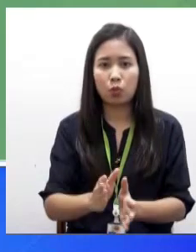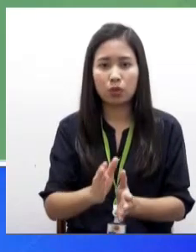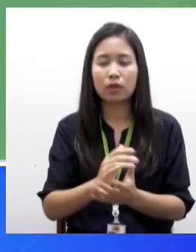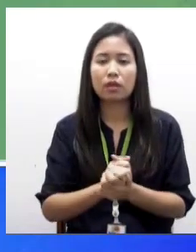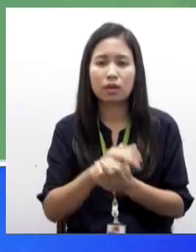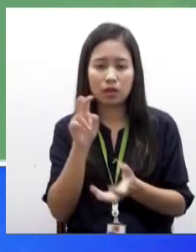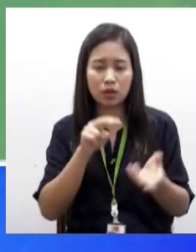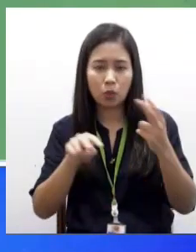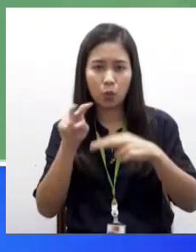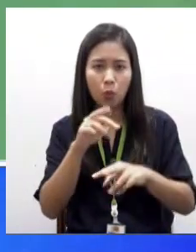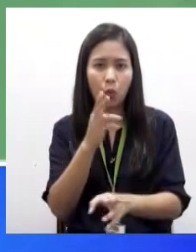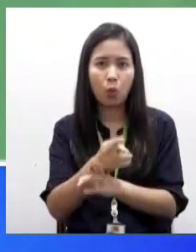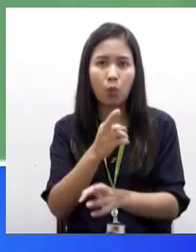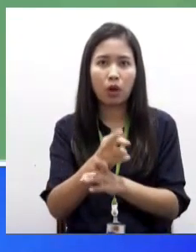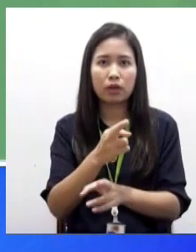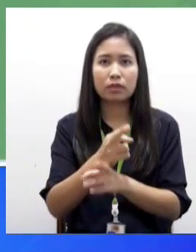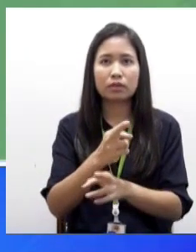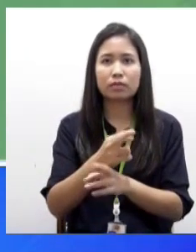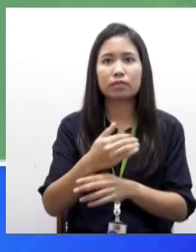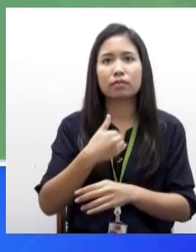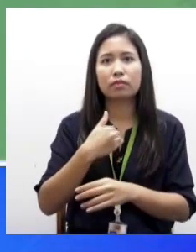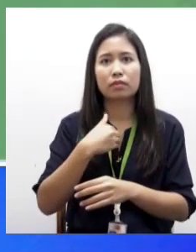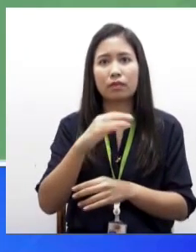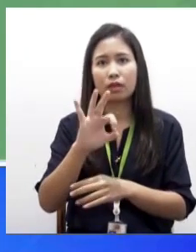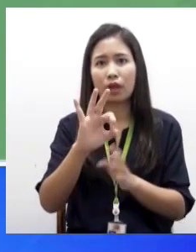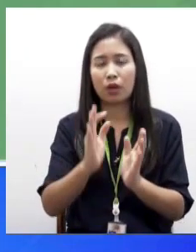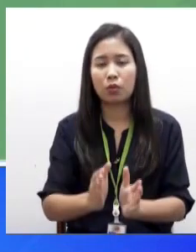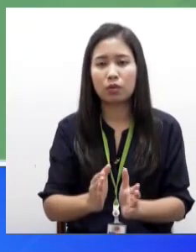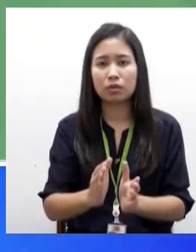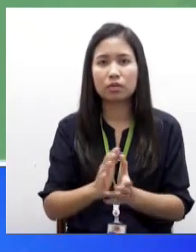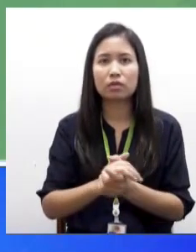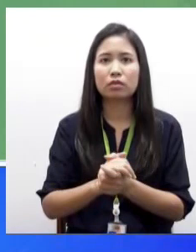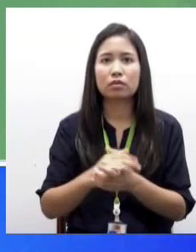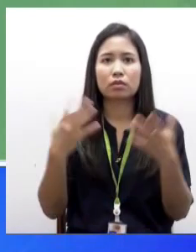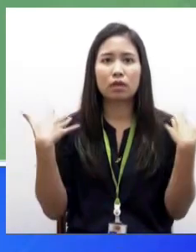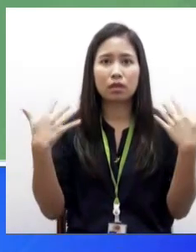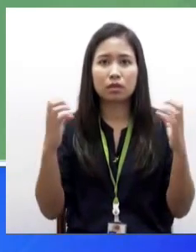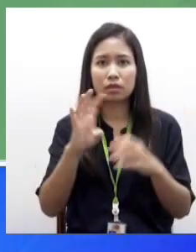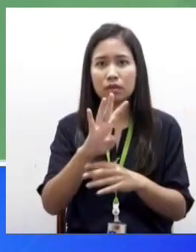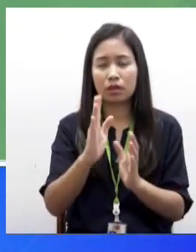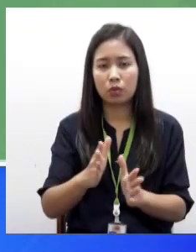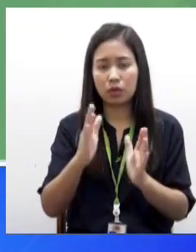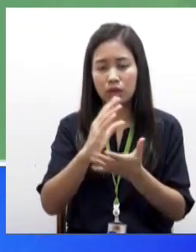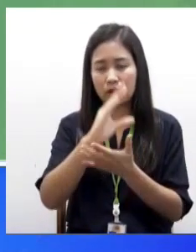นะครับในขณะเดียวกันที่ต้องเฝ้าระวังนะครับอยู่9ท่านนะครับเป็นข้าราชการพลเรือน 4เป็นข้าราชการครู 4